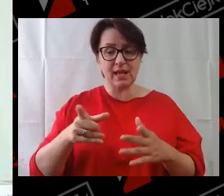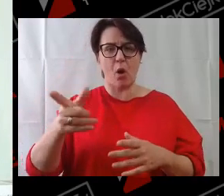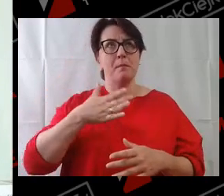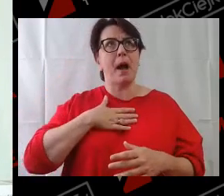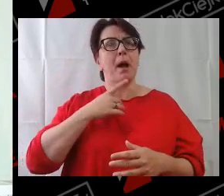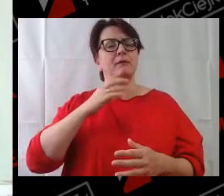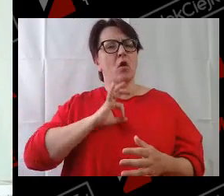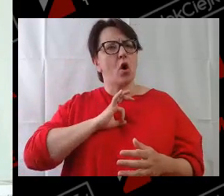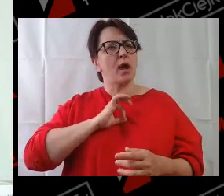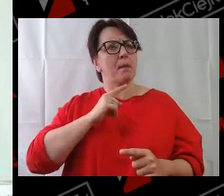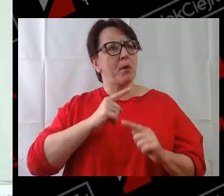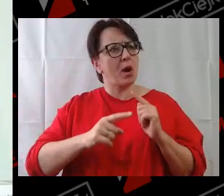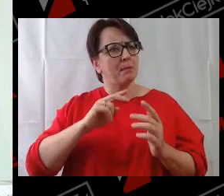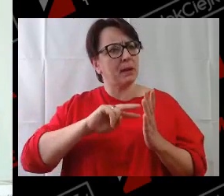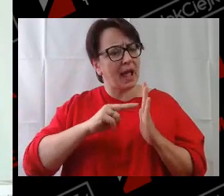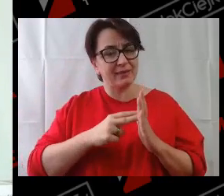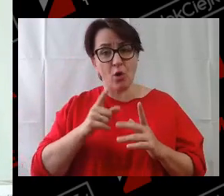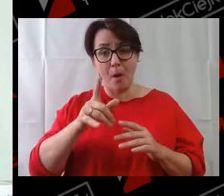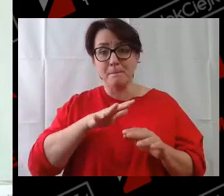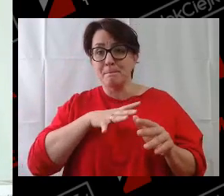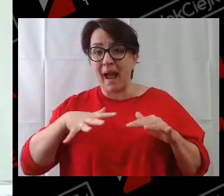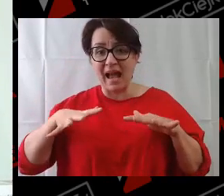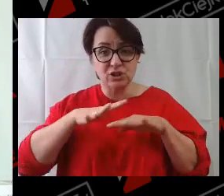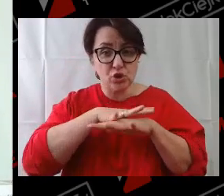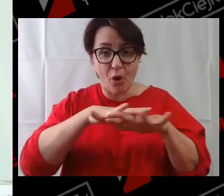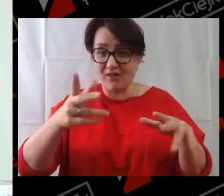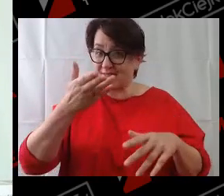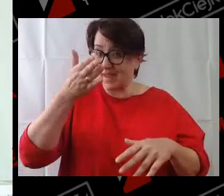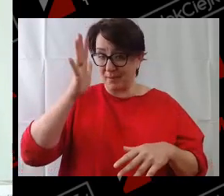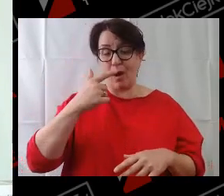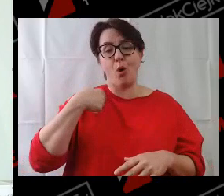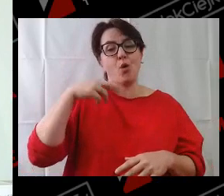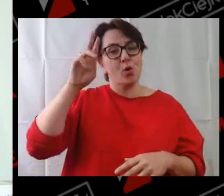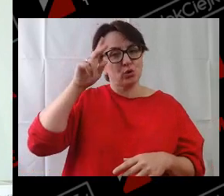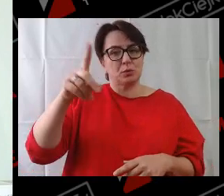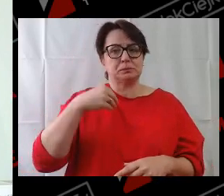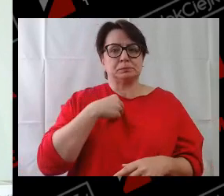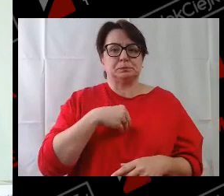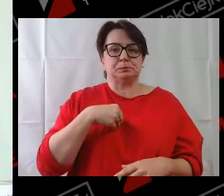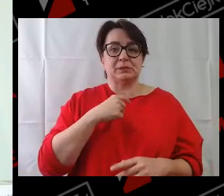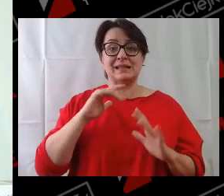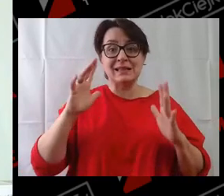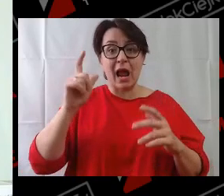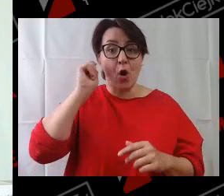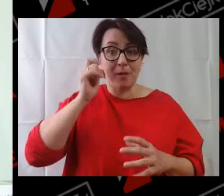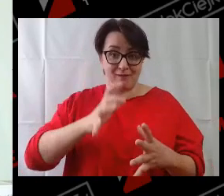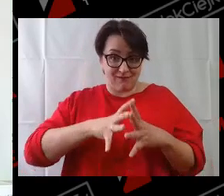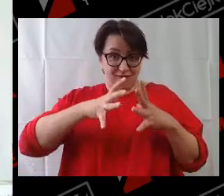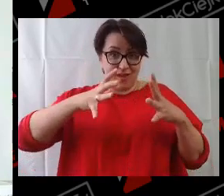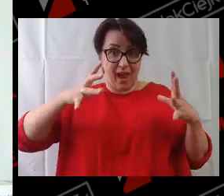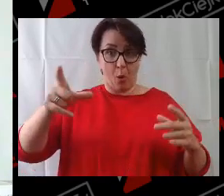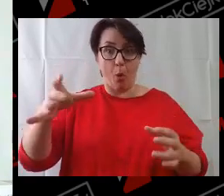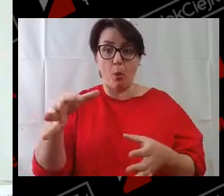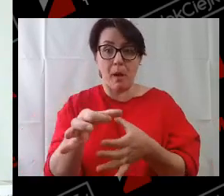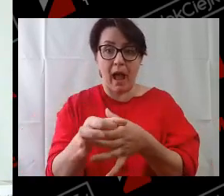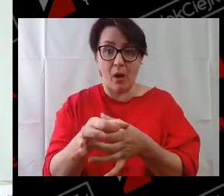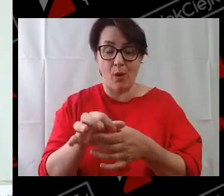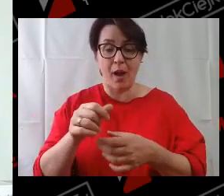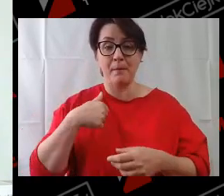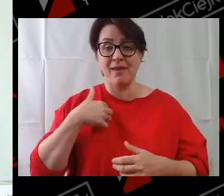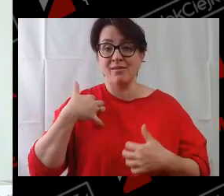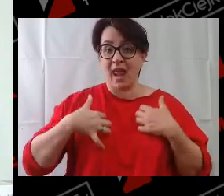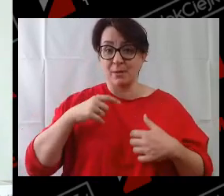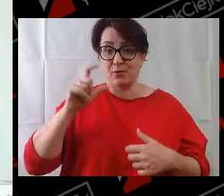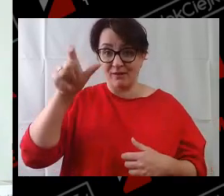Ordo iuris nigdy nie będzie masowej Rozumiem że macie kompleks na podłodze stosunku do strajku kobiet szczególnie jeszcze raz bardzo denerwujemy